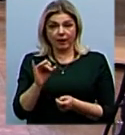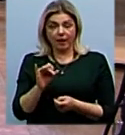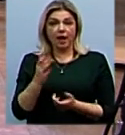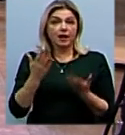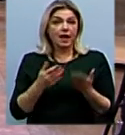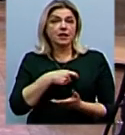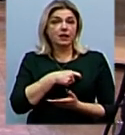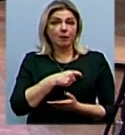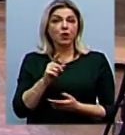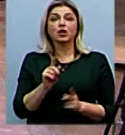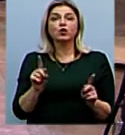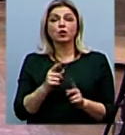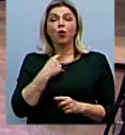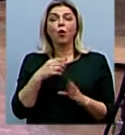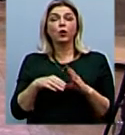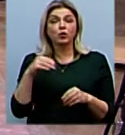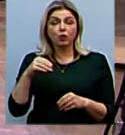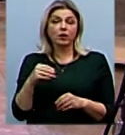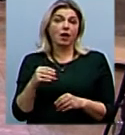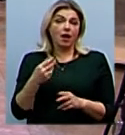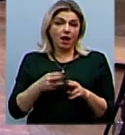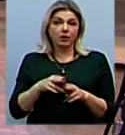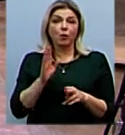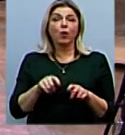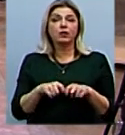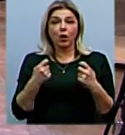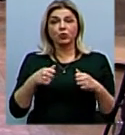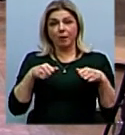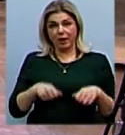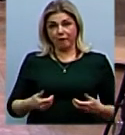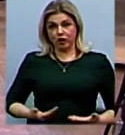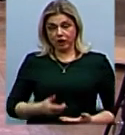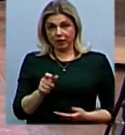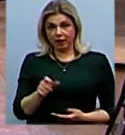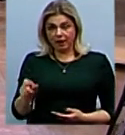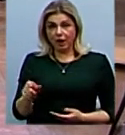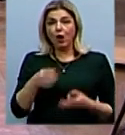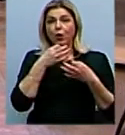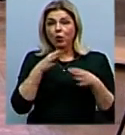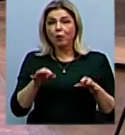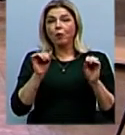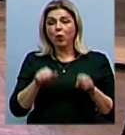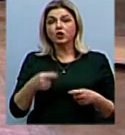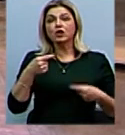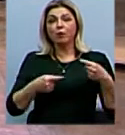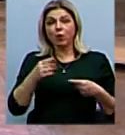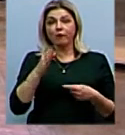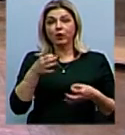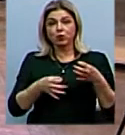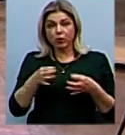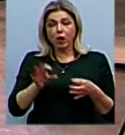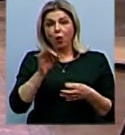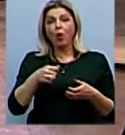что-то проголосуют, при этом все равно будет нарушено право жителей, и любой может оспорить в суде принятие этого